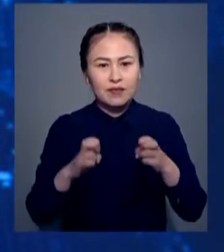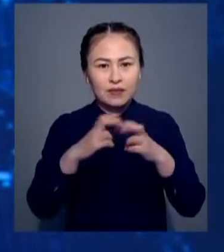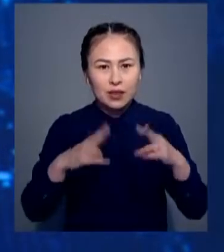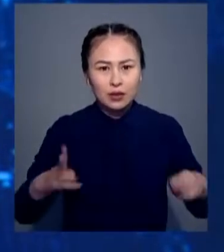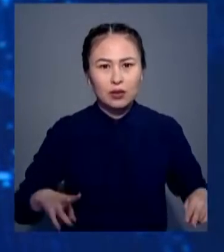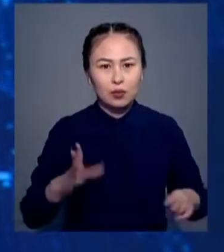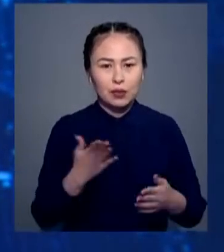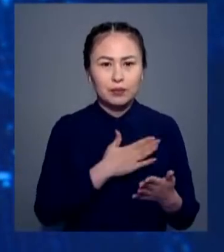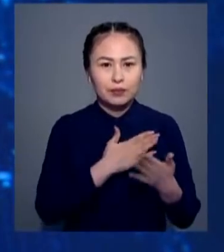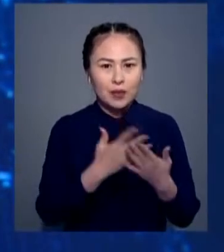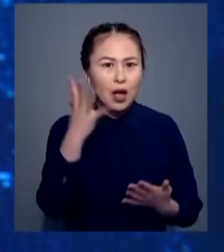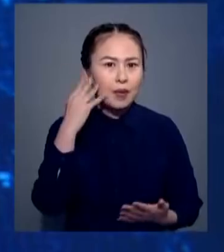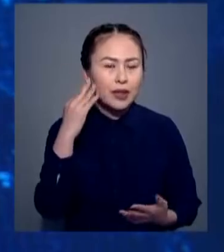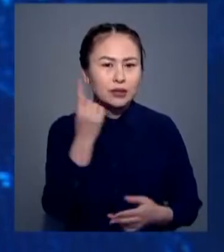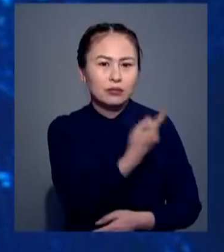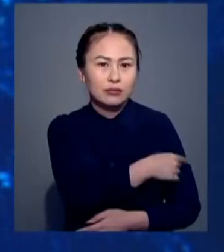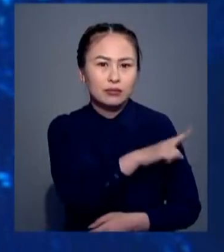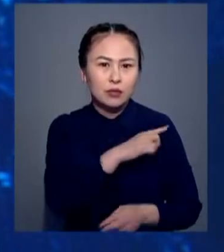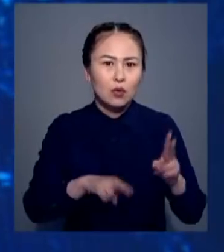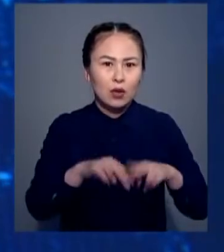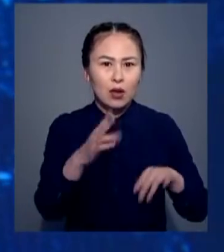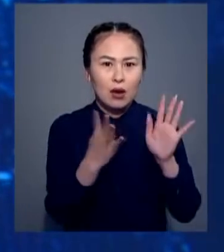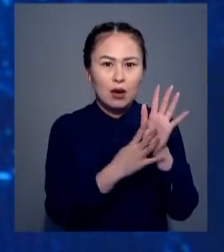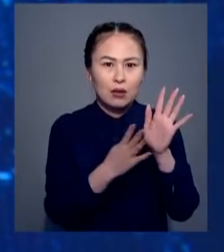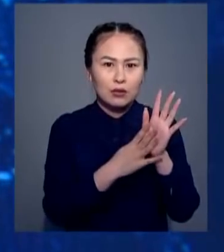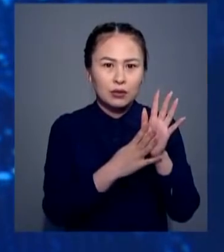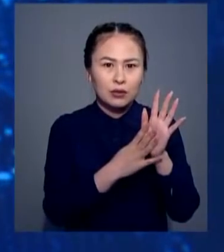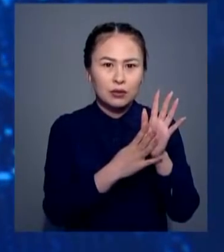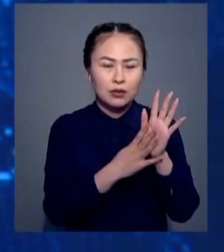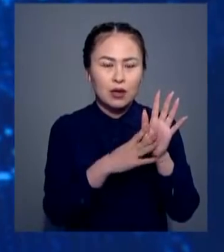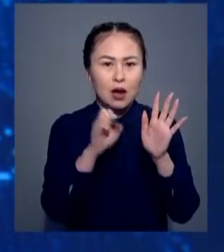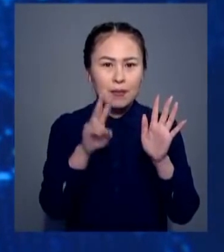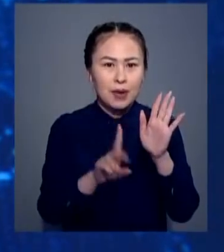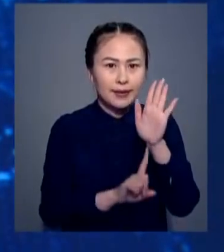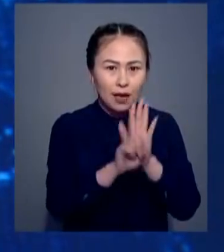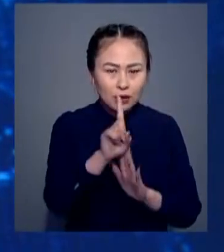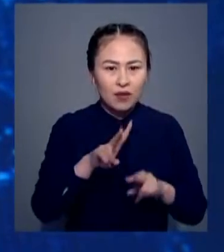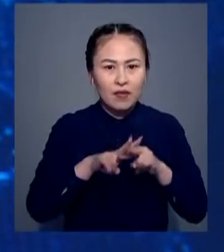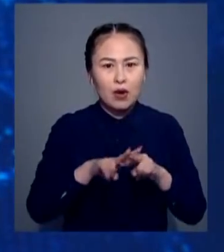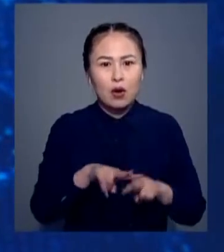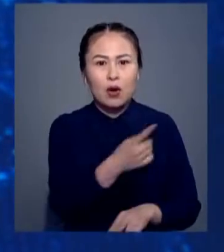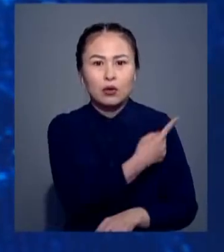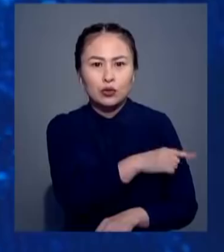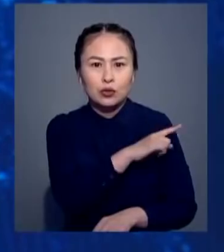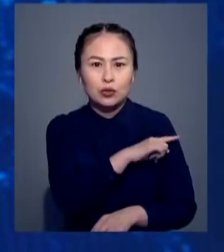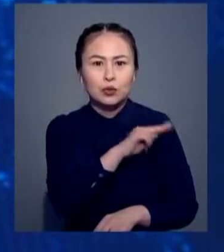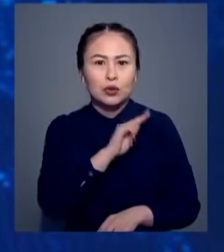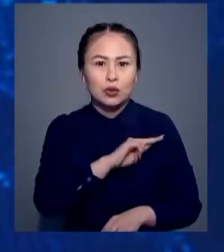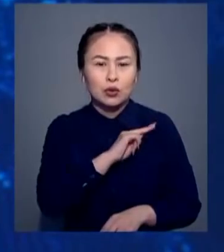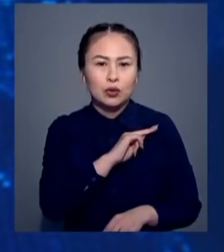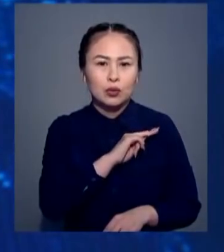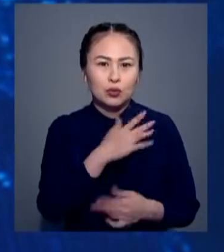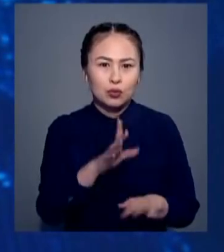құрылысы қарқынды. Алматыдағы емхана құрылысы 9-шы сәуір күні басталса, елордадағы аурухана